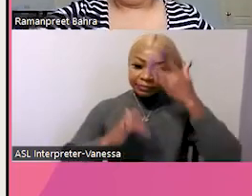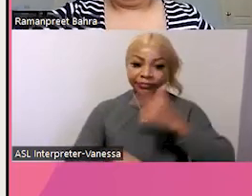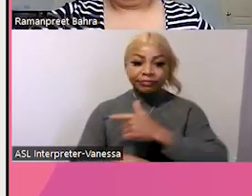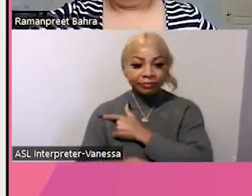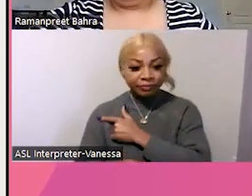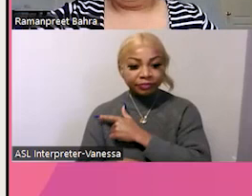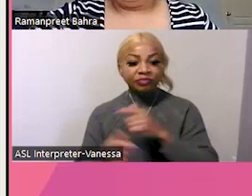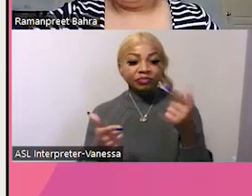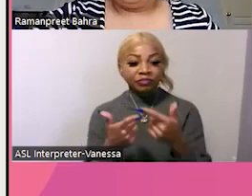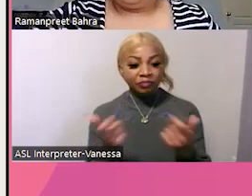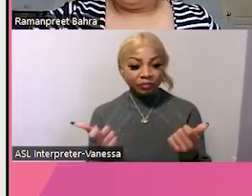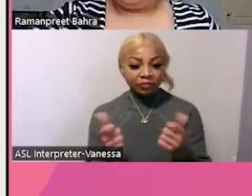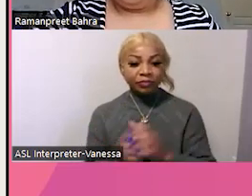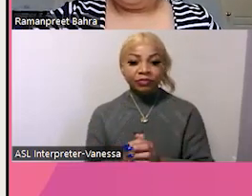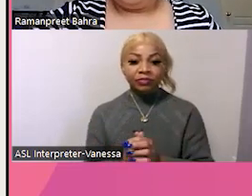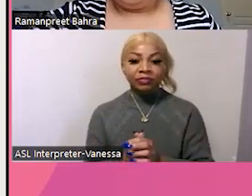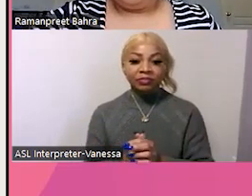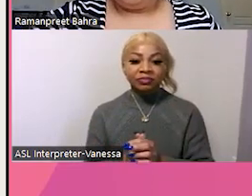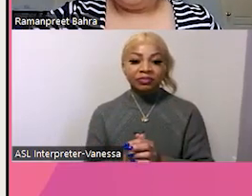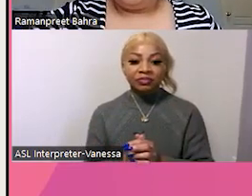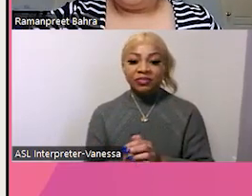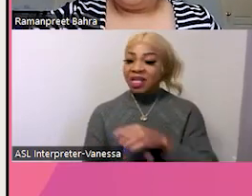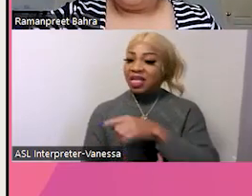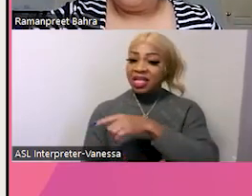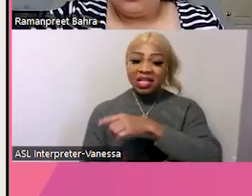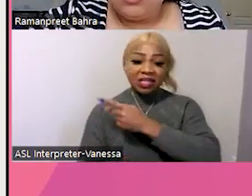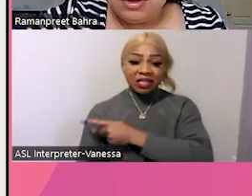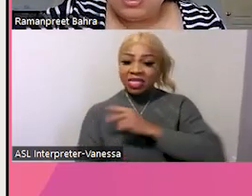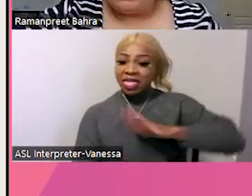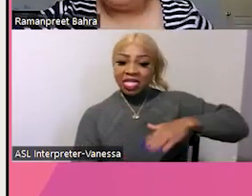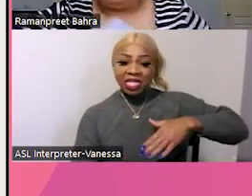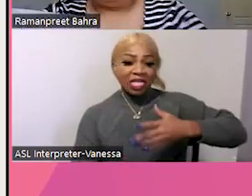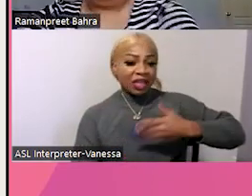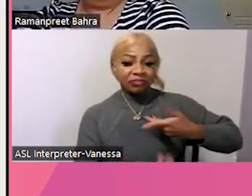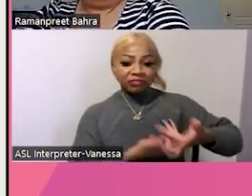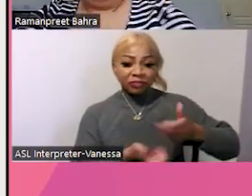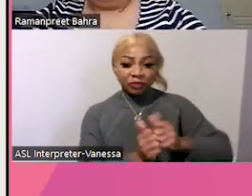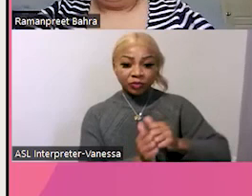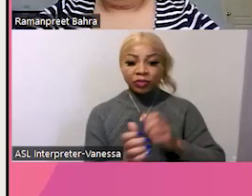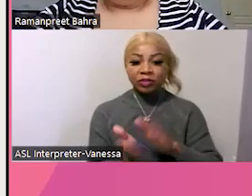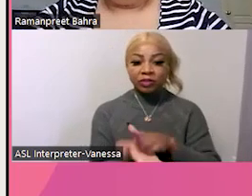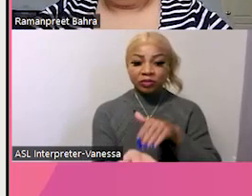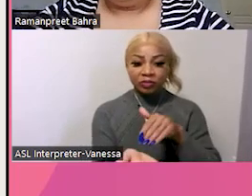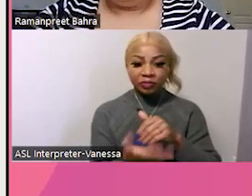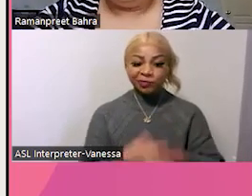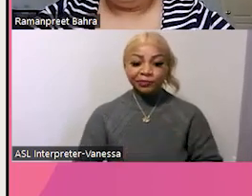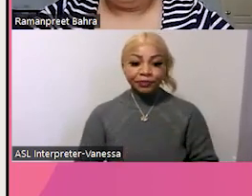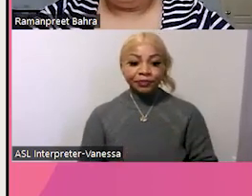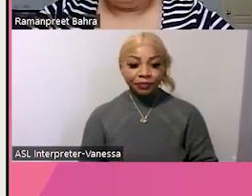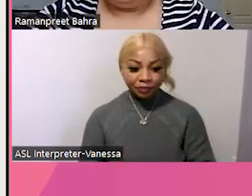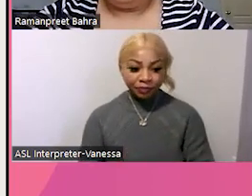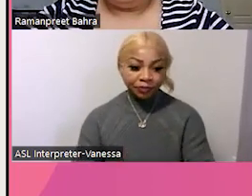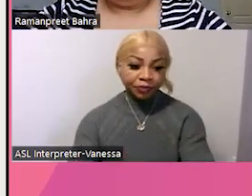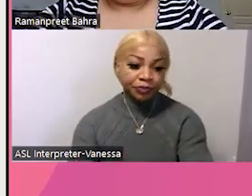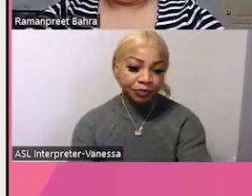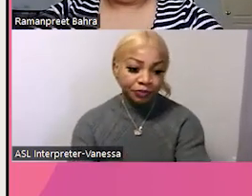de maladie, et cela se produit même avant que le patient ait parlé au médecin en raison de cette